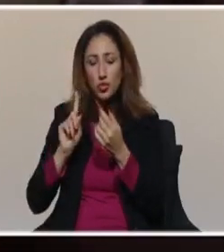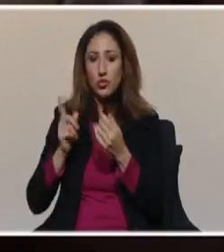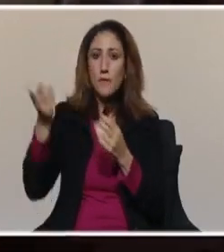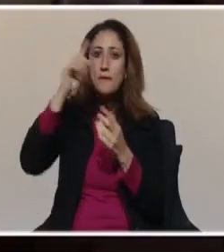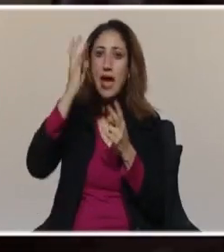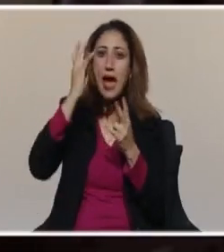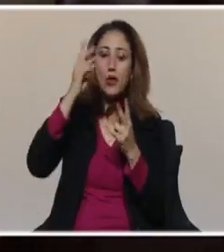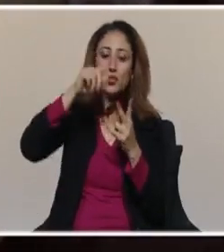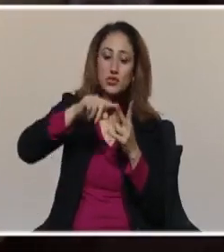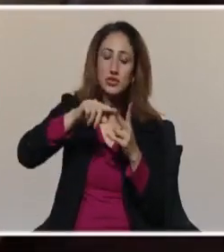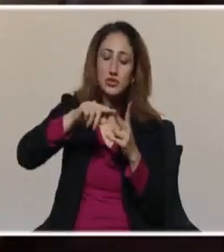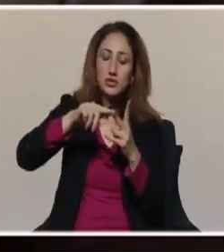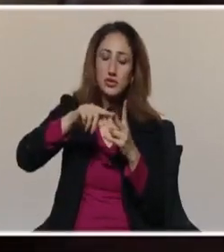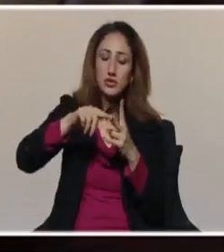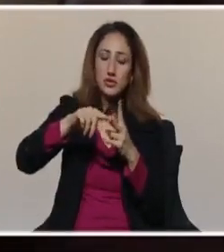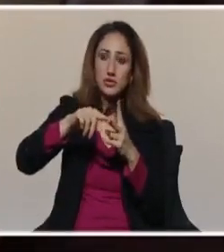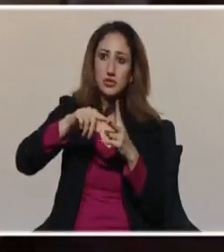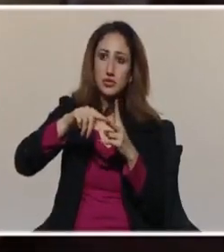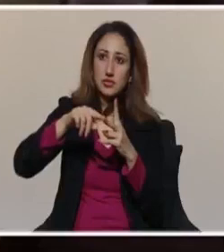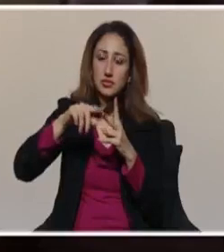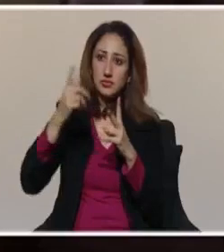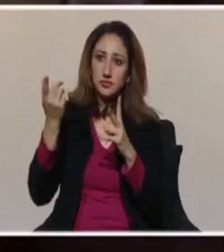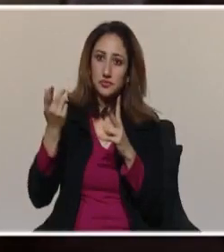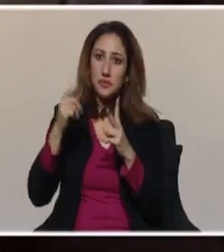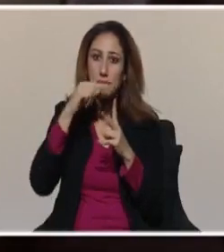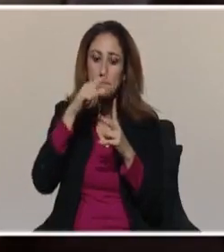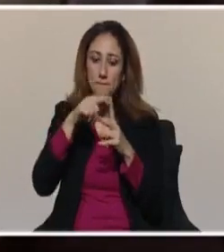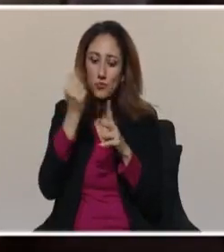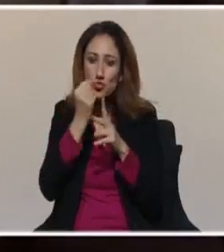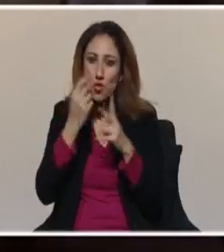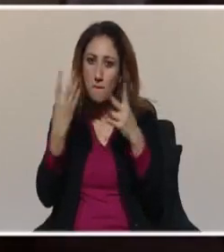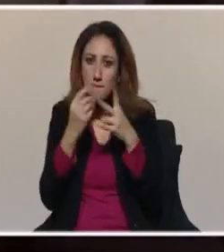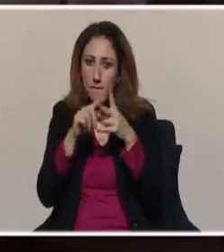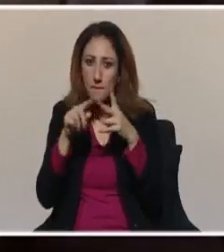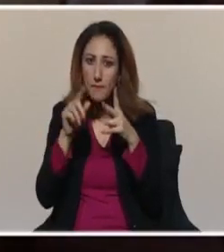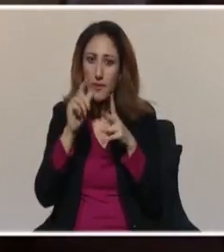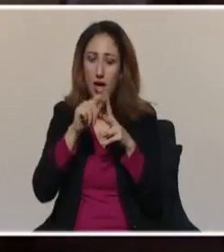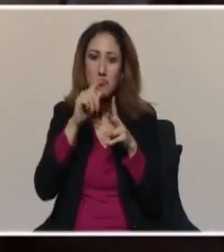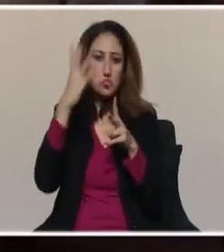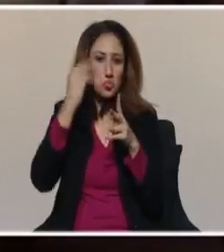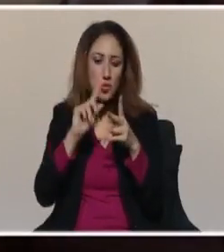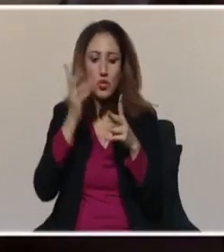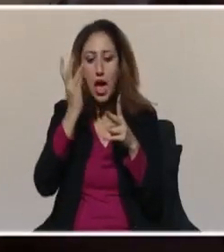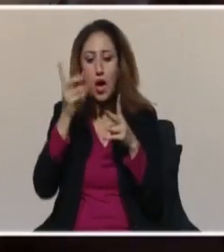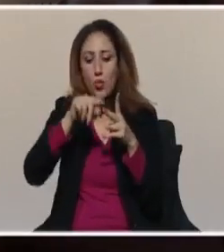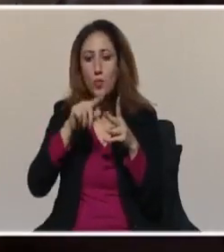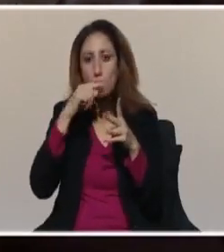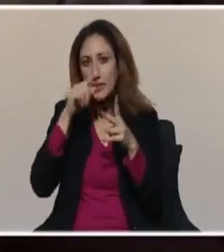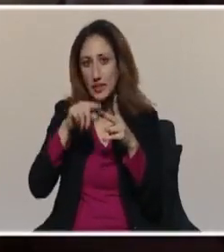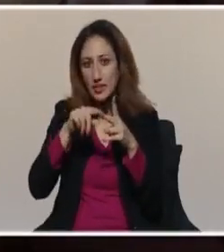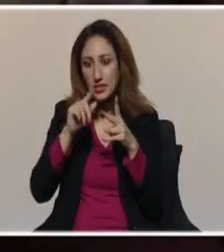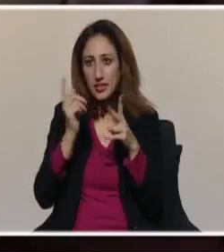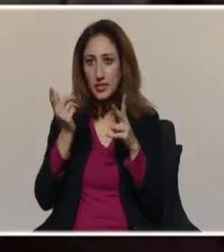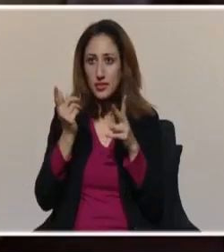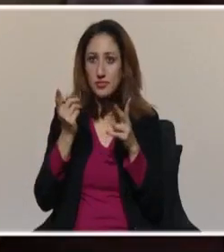بيقول إن أنا مش مرتاح في جوازي. فهي زميلته في الشغل وقالت له أنا مطلقة والدنيا كويسة، استلطفوا بعض، حبوا بعض،